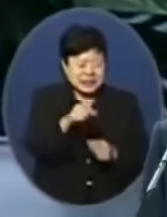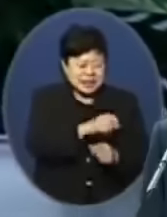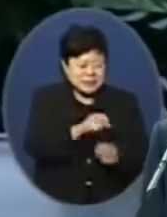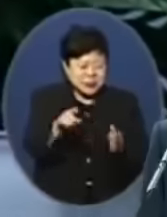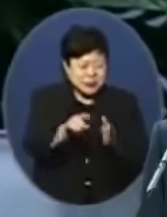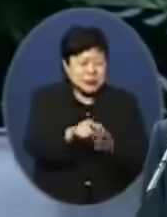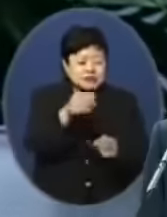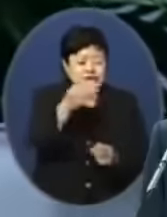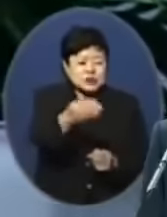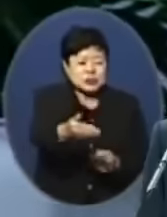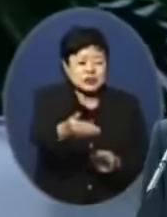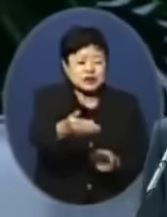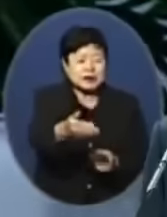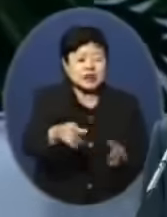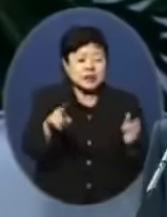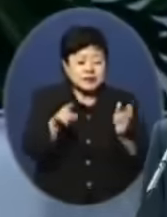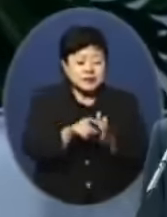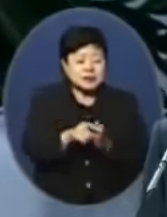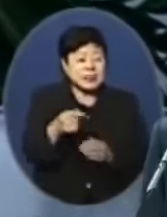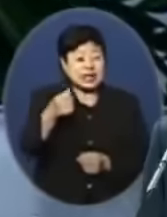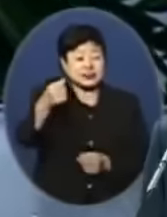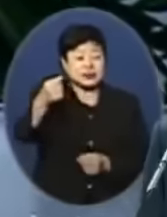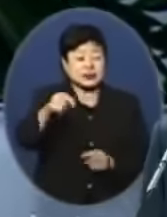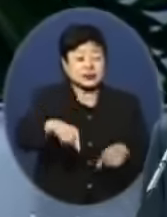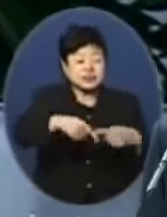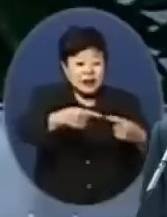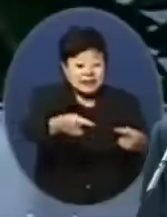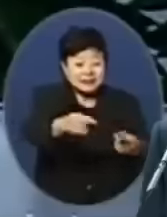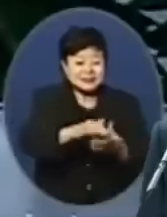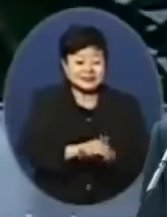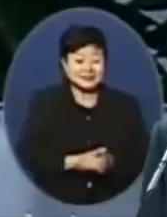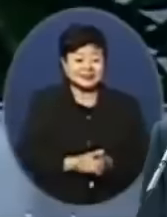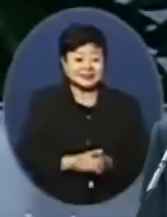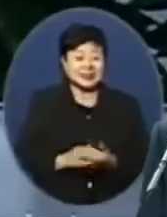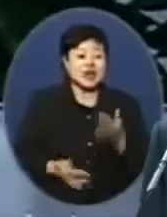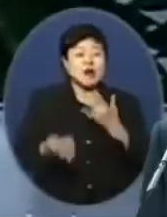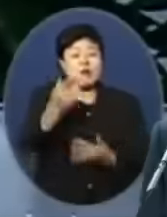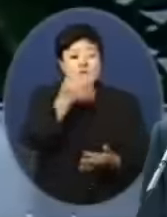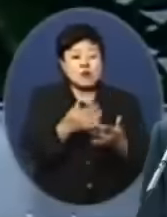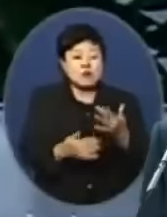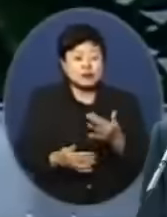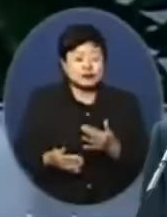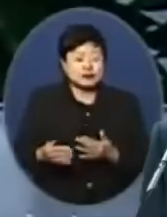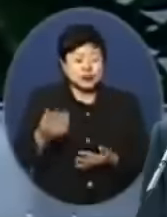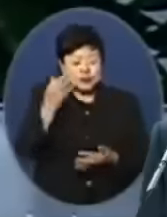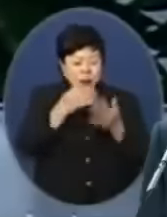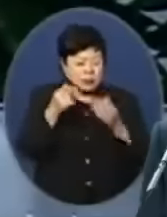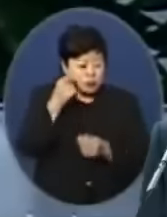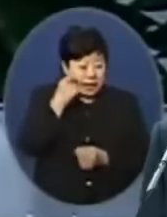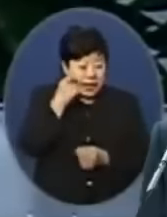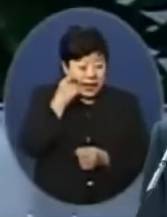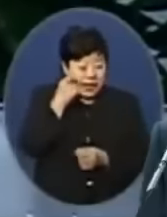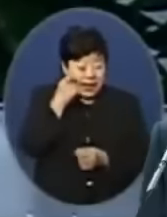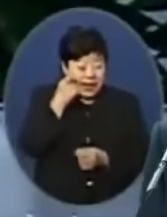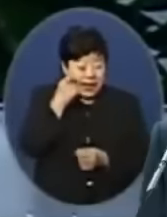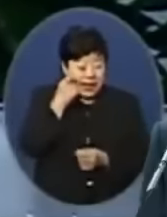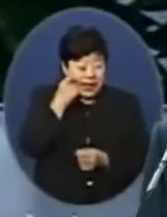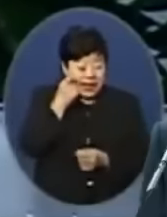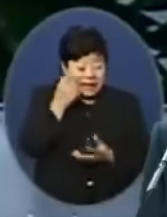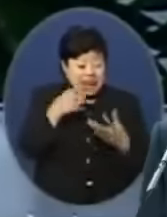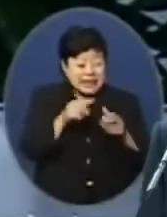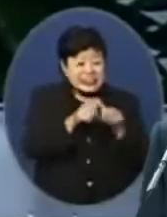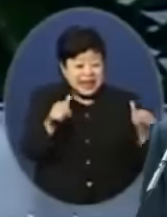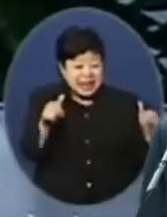특별한 믿음을 주어서 그 믿음을 가지고 들어가니까 불이 그들을 태우지 못했습니다.